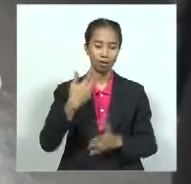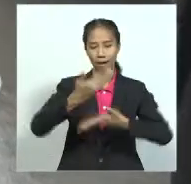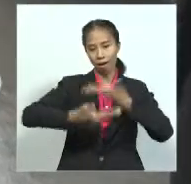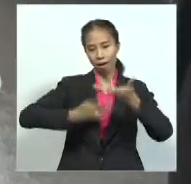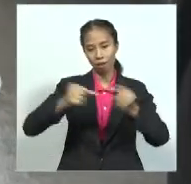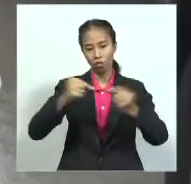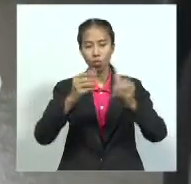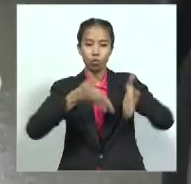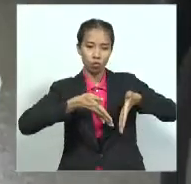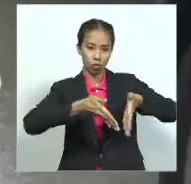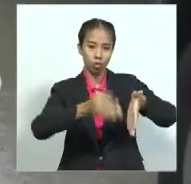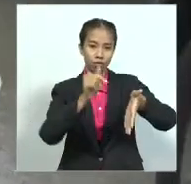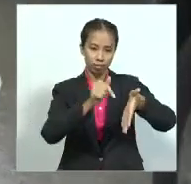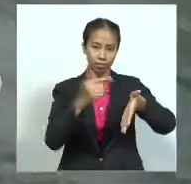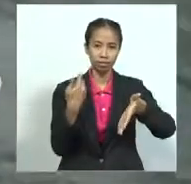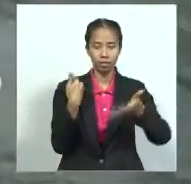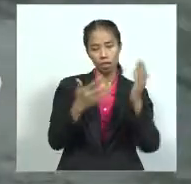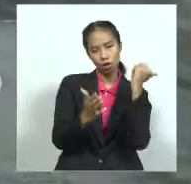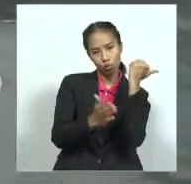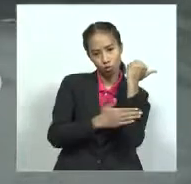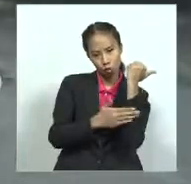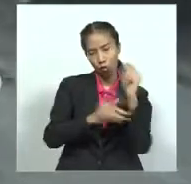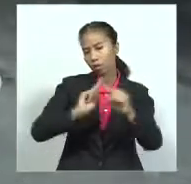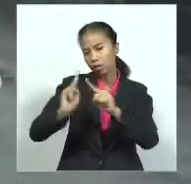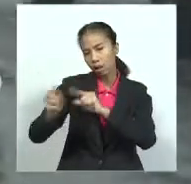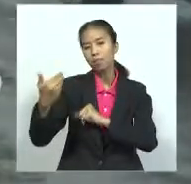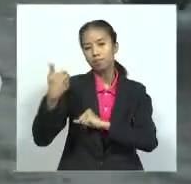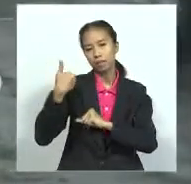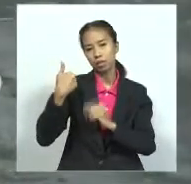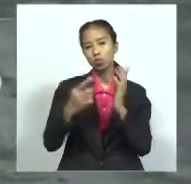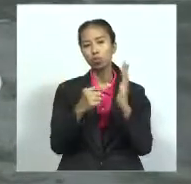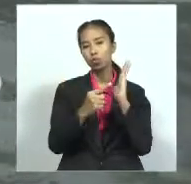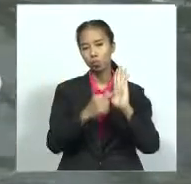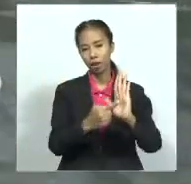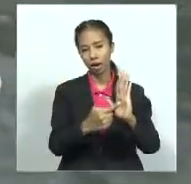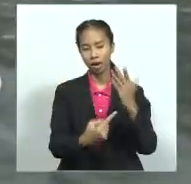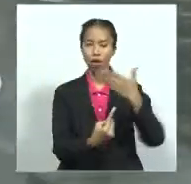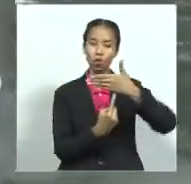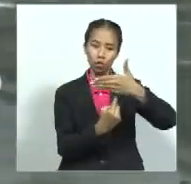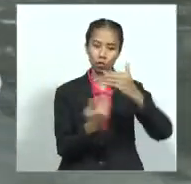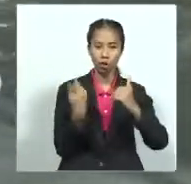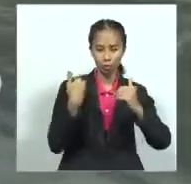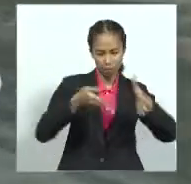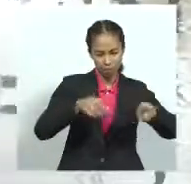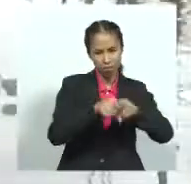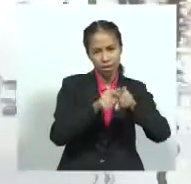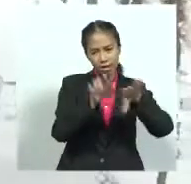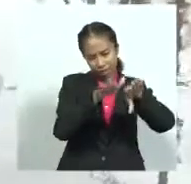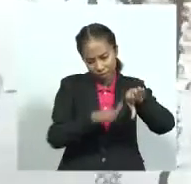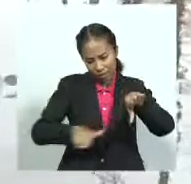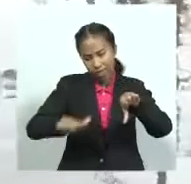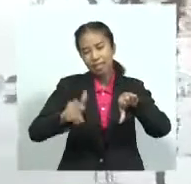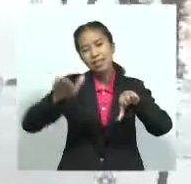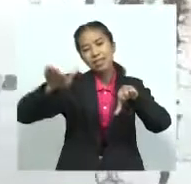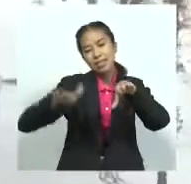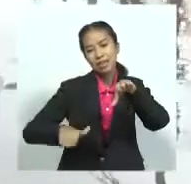ายบนถนนเหลือเพียงตามตอกซอยต่างๆที่เป็นพื้นที่ลุ่มอย่างซอยบ่ออ่างพระเนียดประตูขาวสาริบุตรมุมป้อ